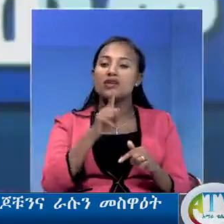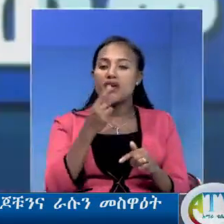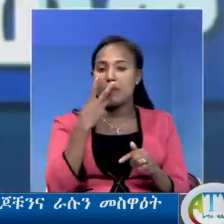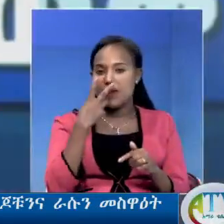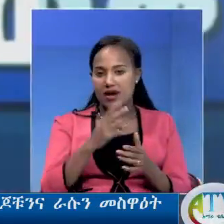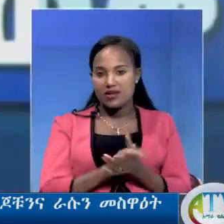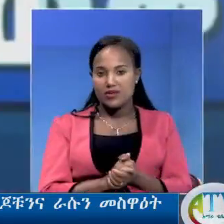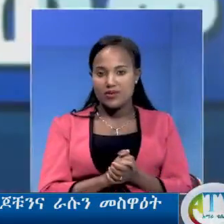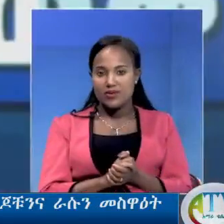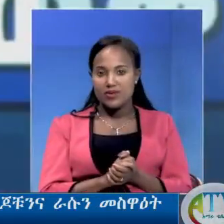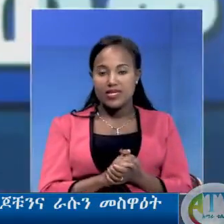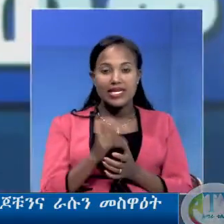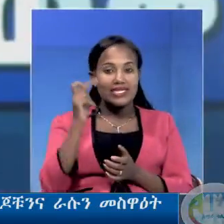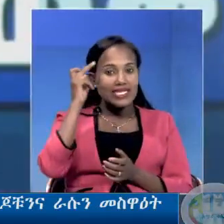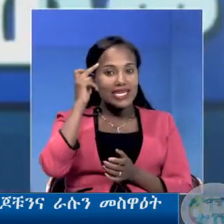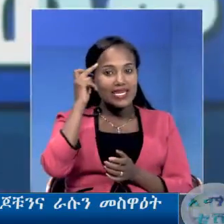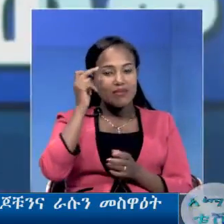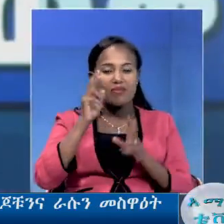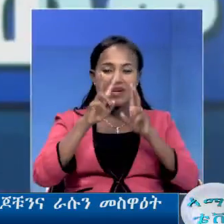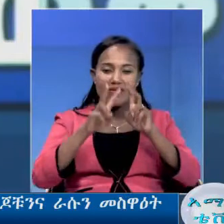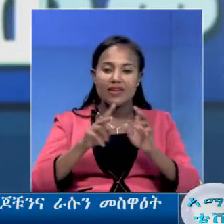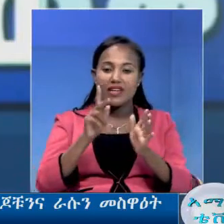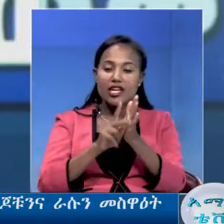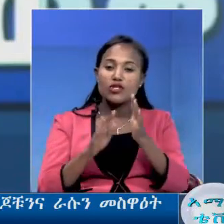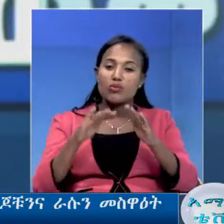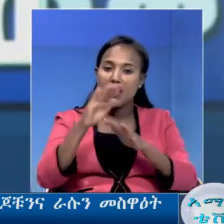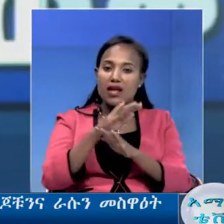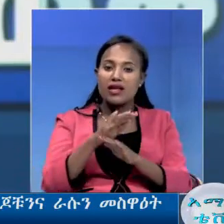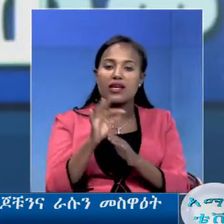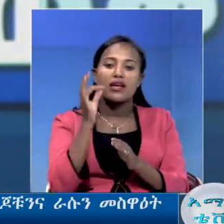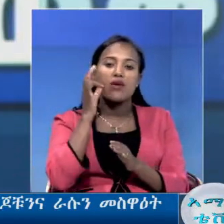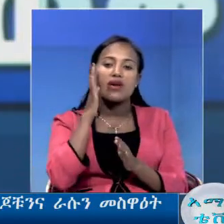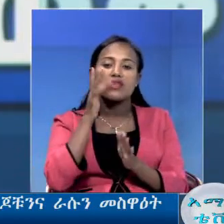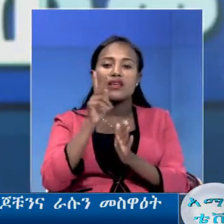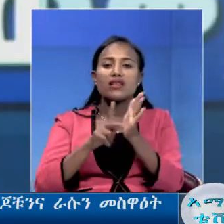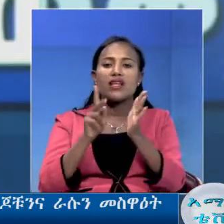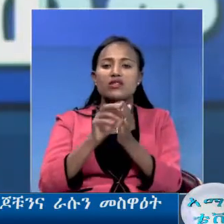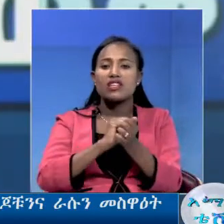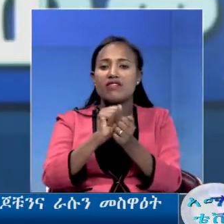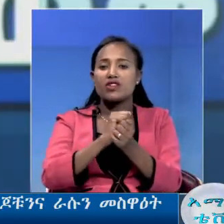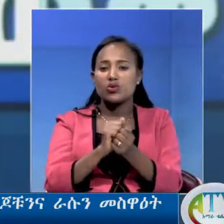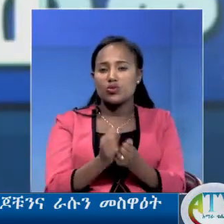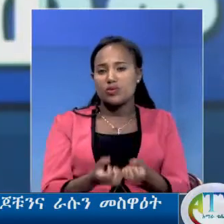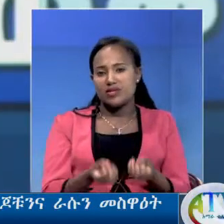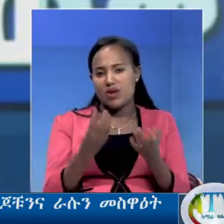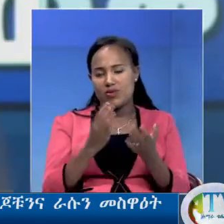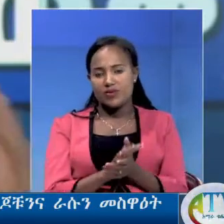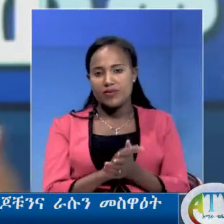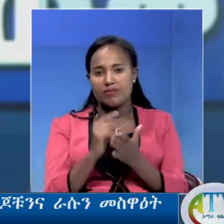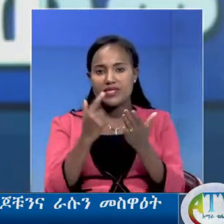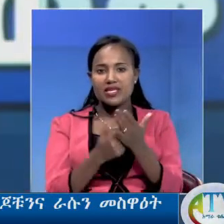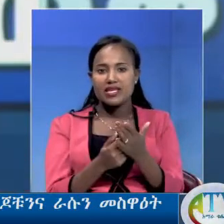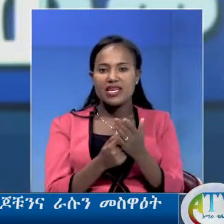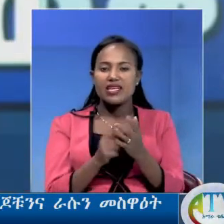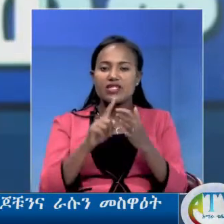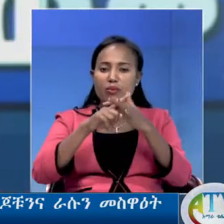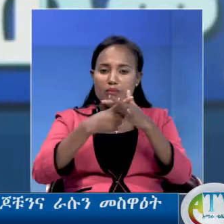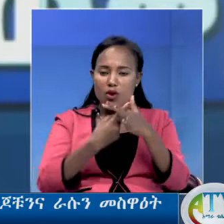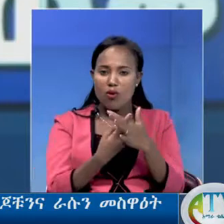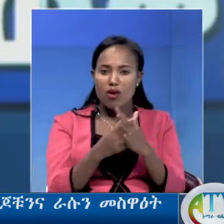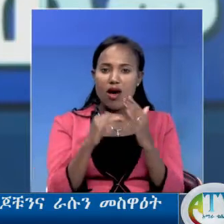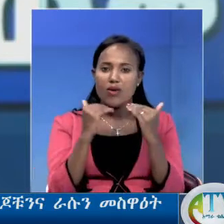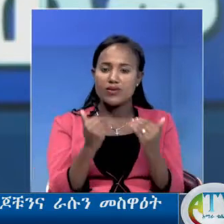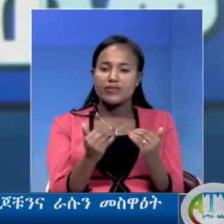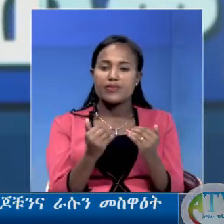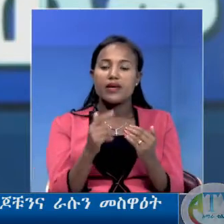ነው። ደርግ በግፍ ከገደላቸው ተጋሩ በላይ ህወሓት ራሱ የገደላቸው ያጠፋቸው ተጋሩ ይበዛሉ። ለዚህ ከዛ ጀምሮ